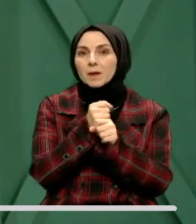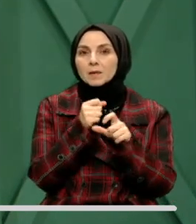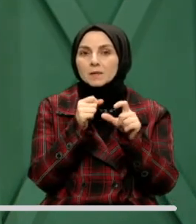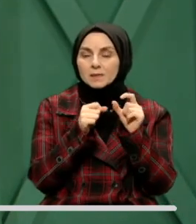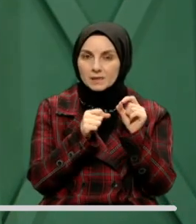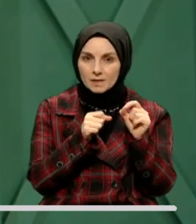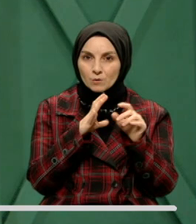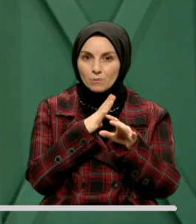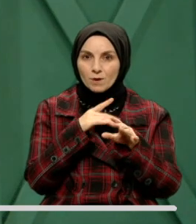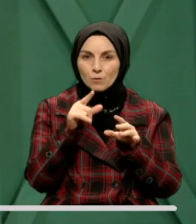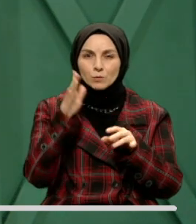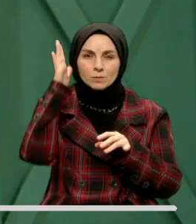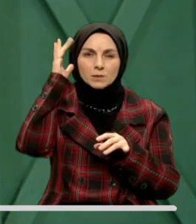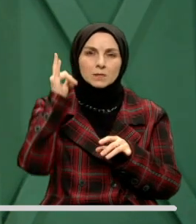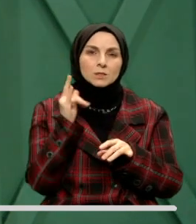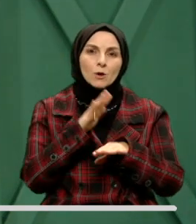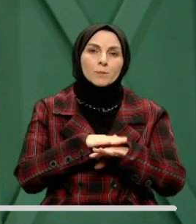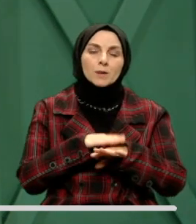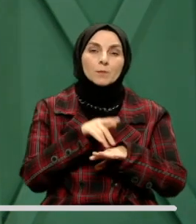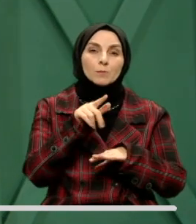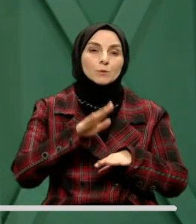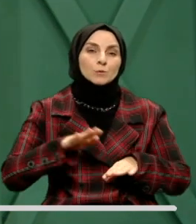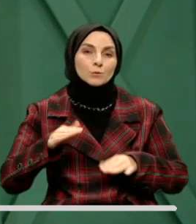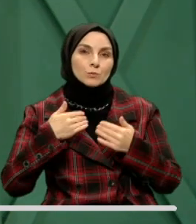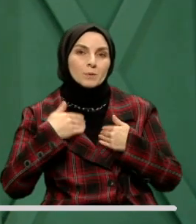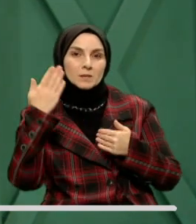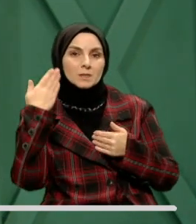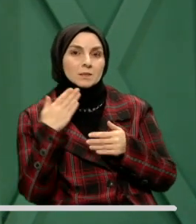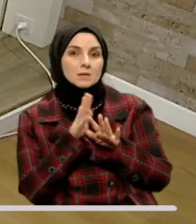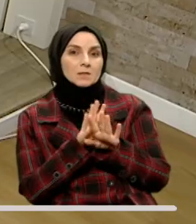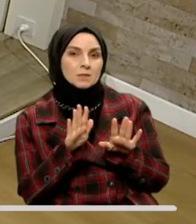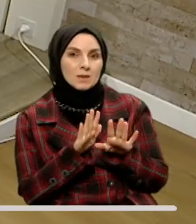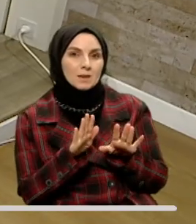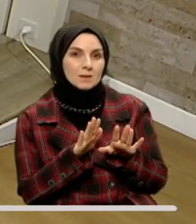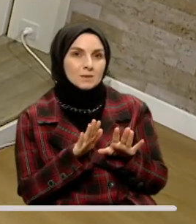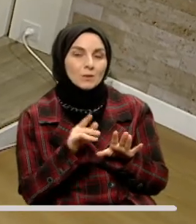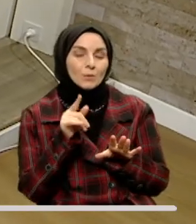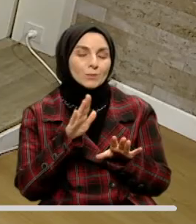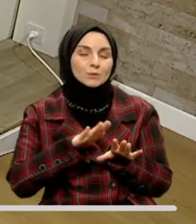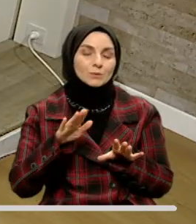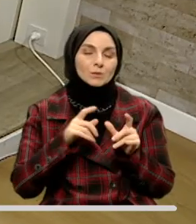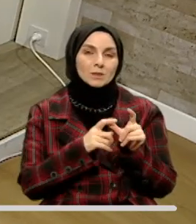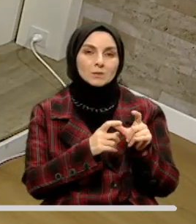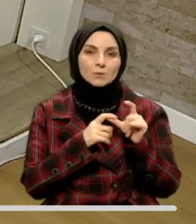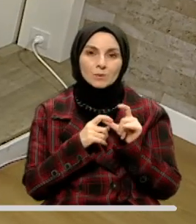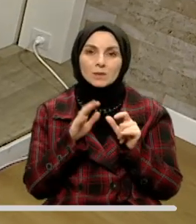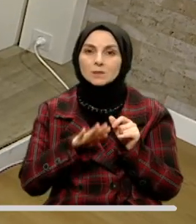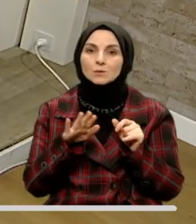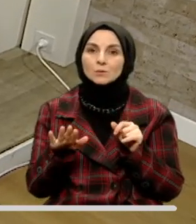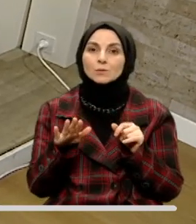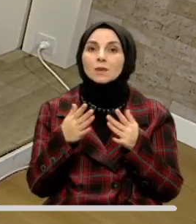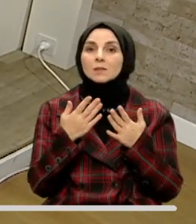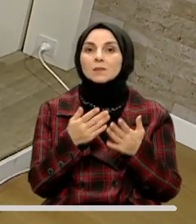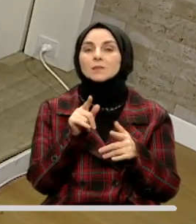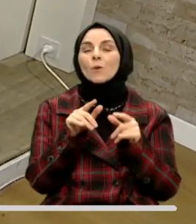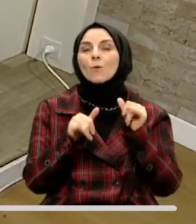cami inşa edeyim, çocuk da beni seyretsin. Değil. Bu değil. Hadi gel bak ben nasıl yapacağım gör. Çocuğa sorarak, çocuktan aslında o